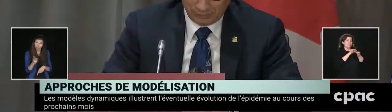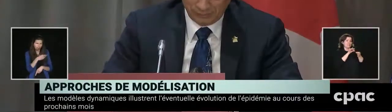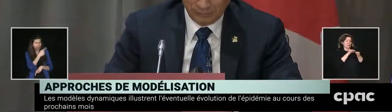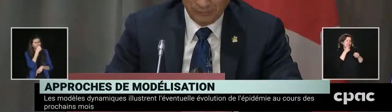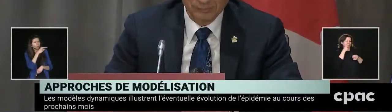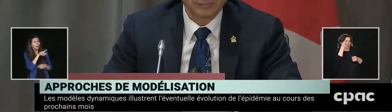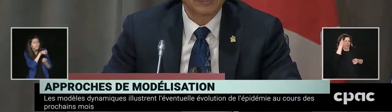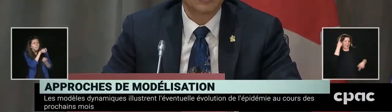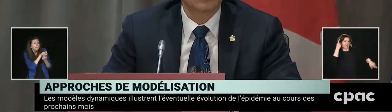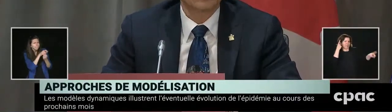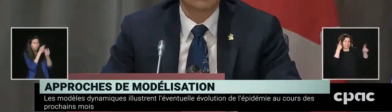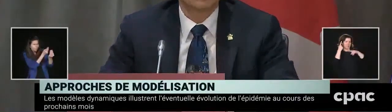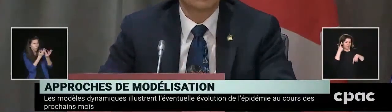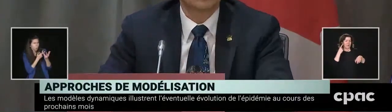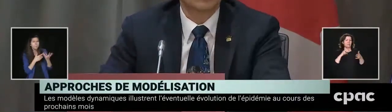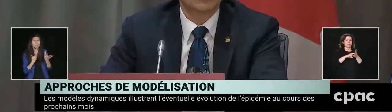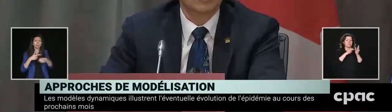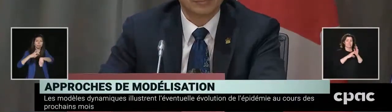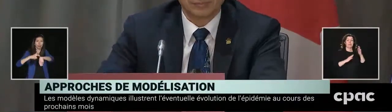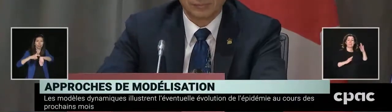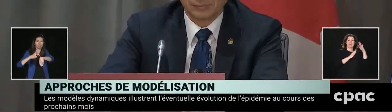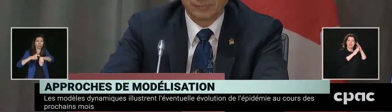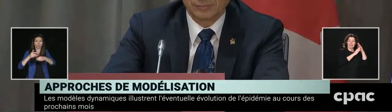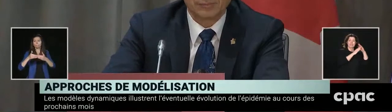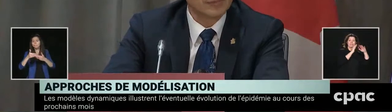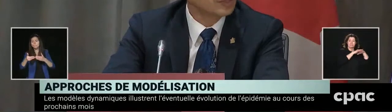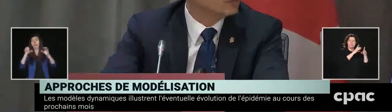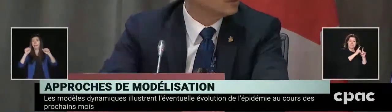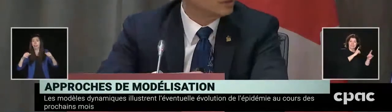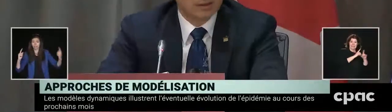la distanciation, le plus tôt, le plus tard que ça va durer.